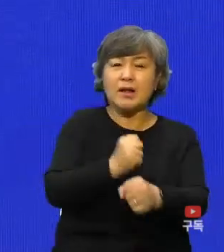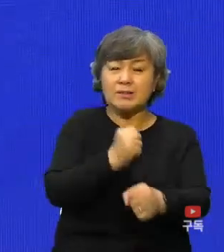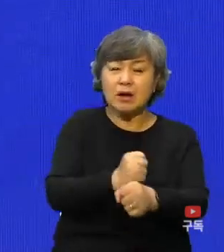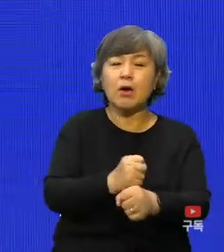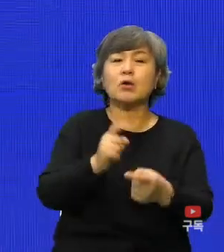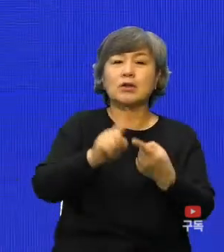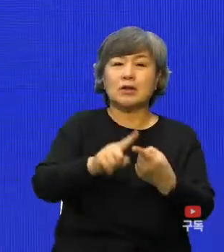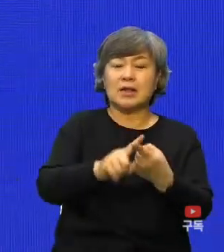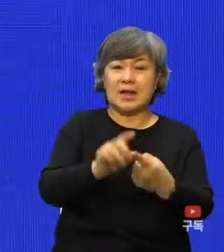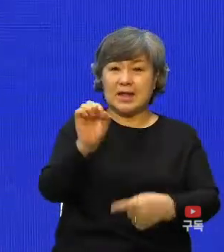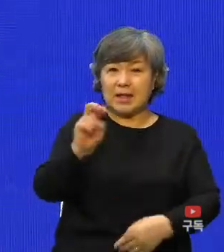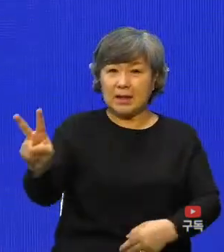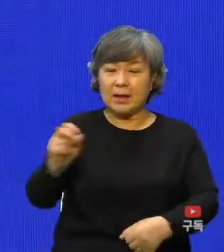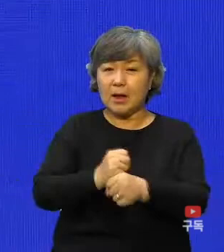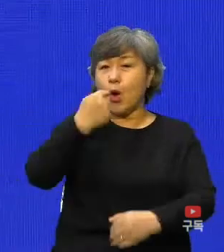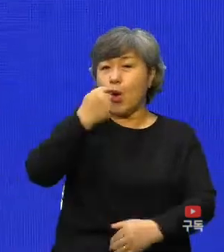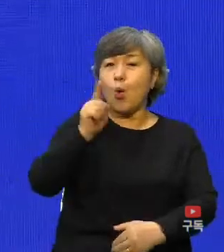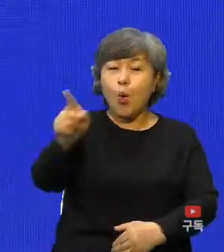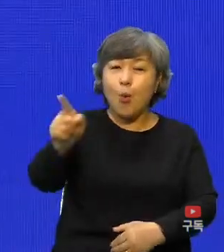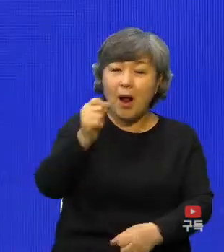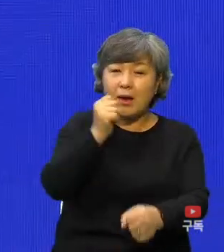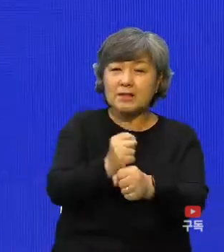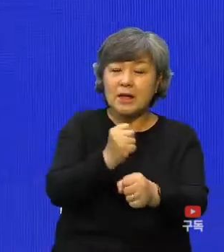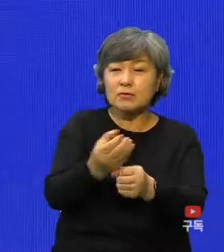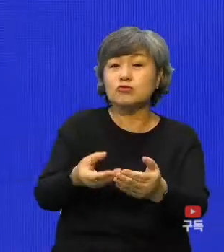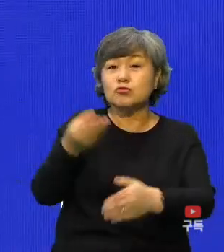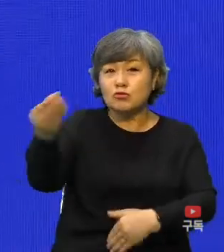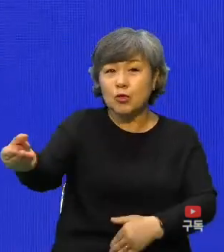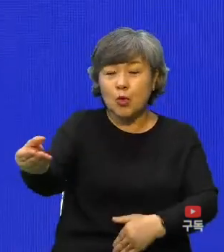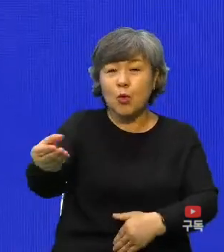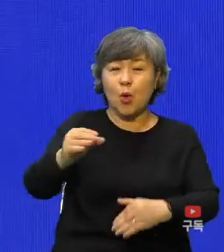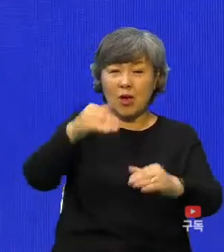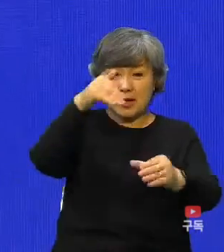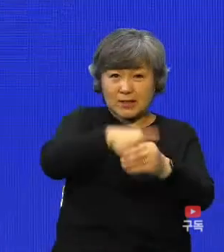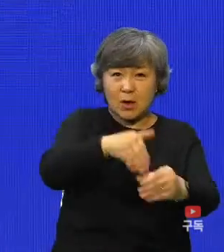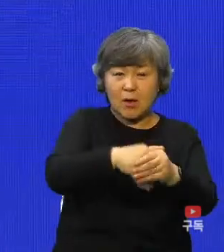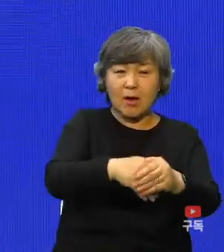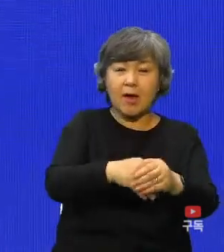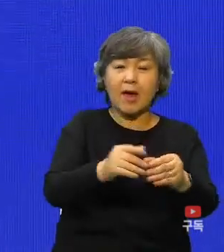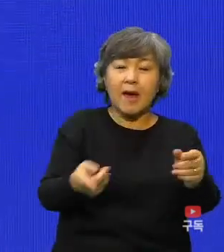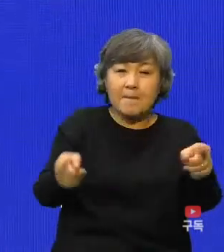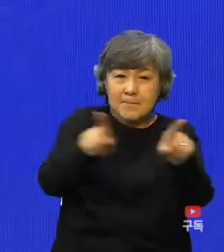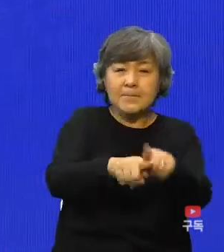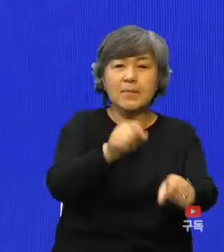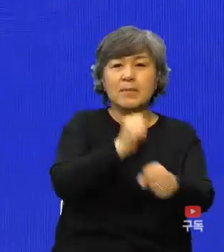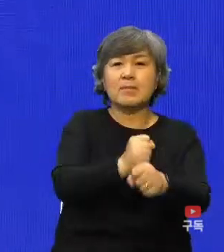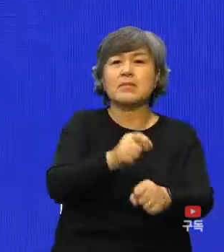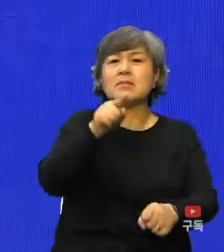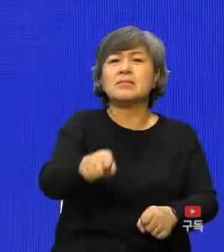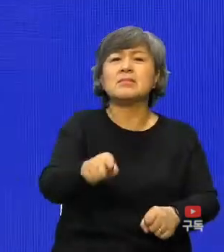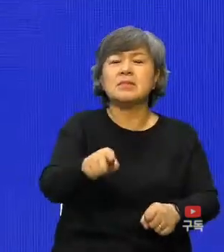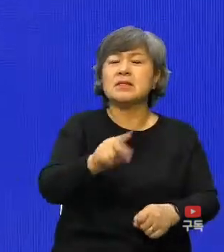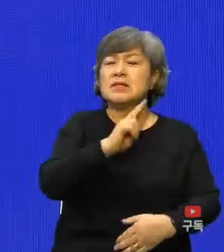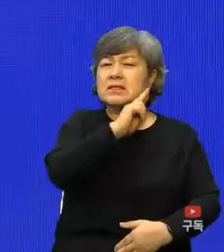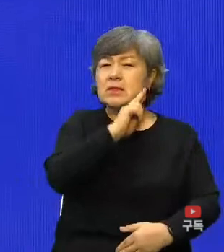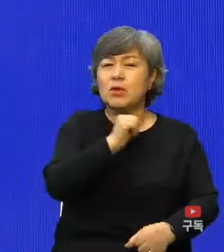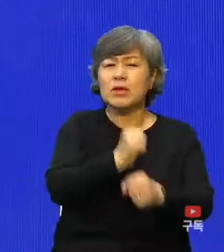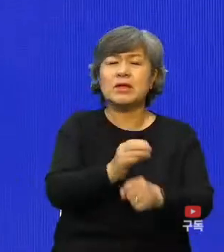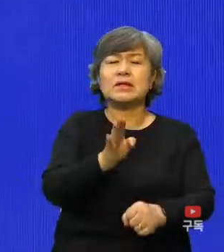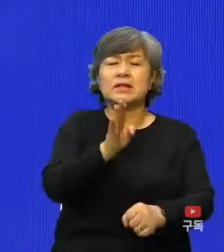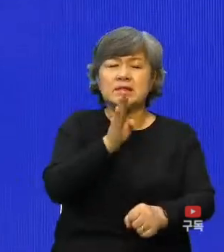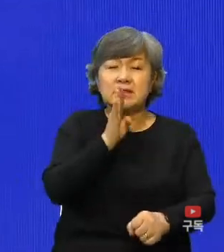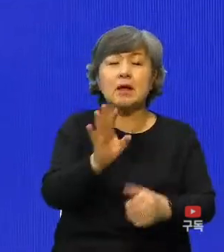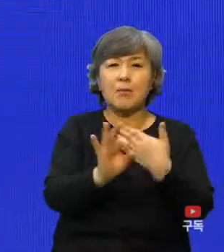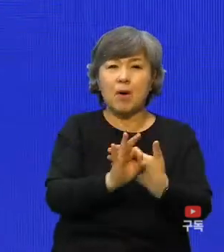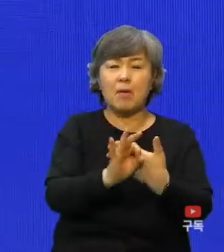중에 야당에게 고발장을 작성해주고 총선에 개입하려는 이 시도의 의혹이 실제라고